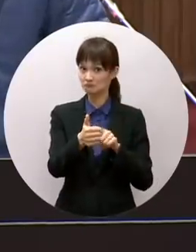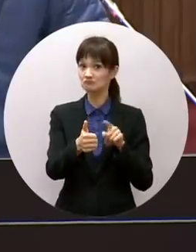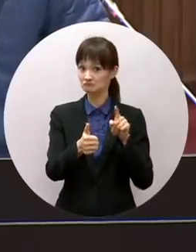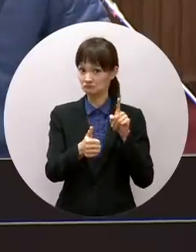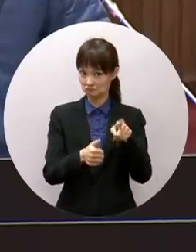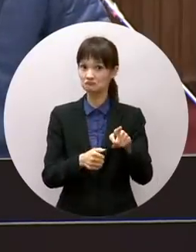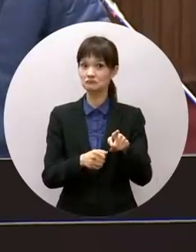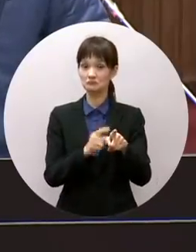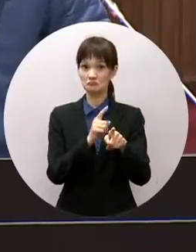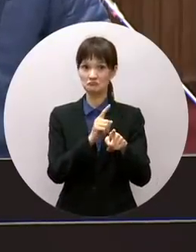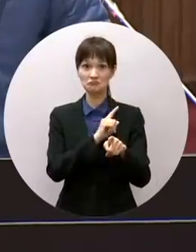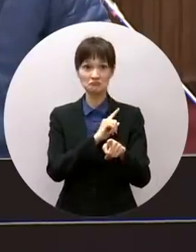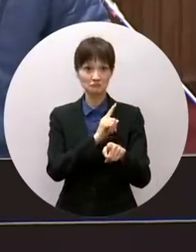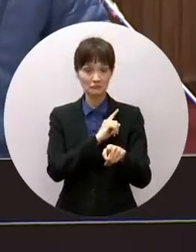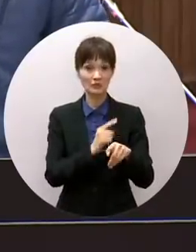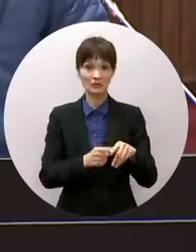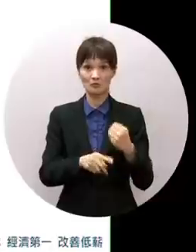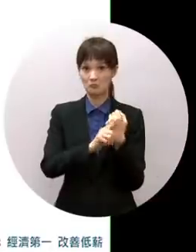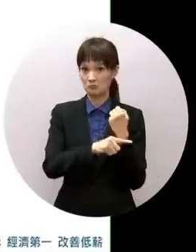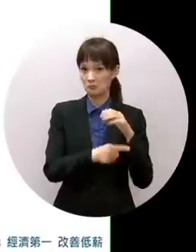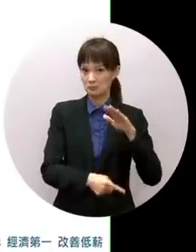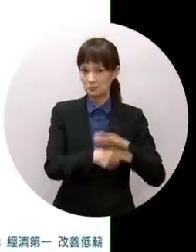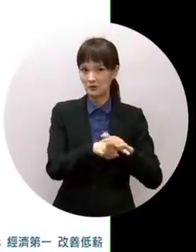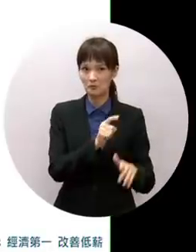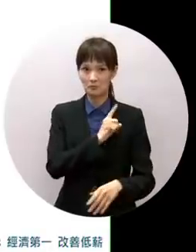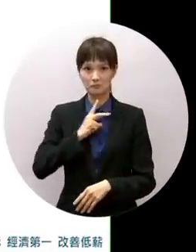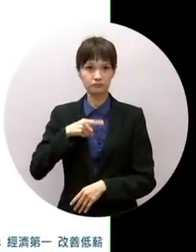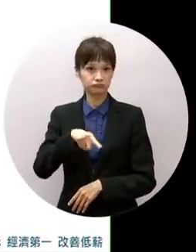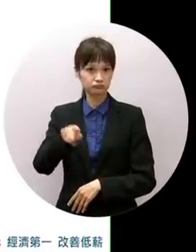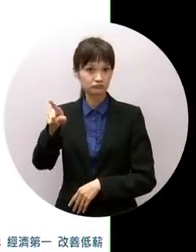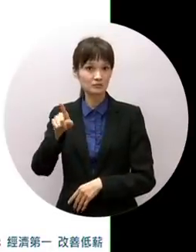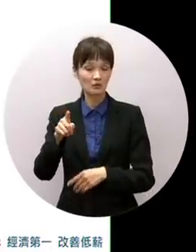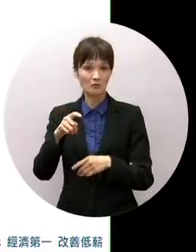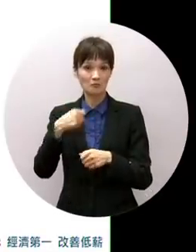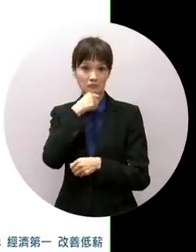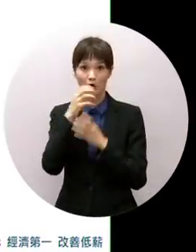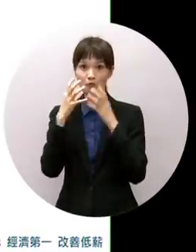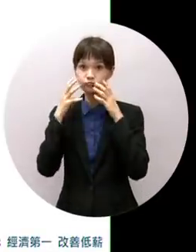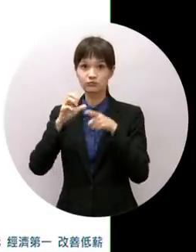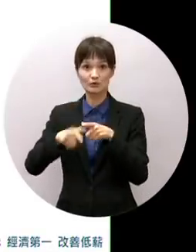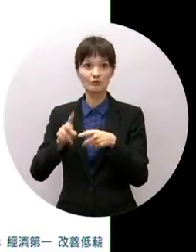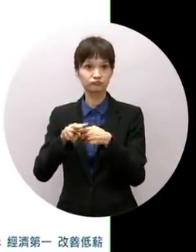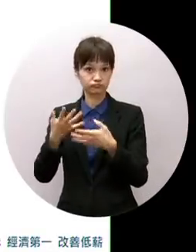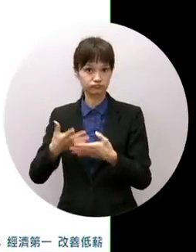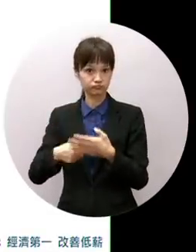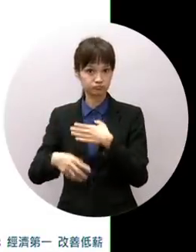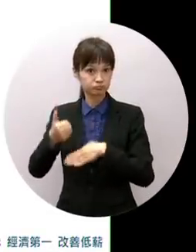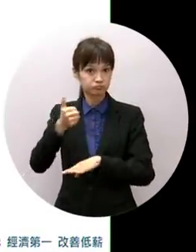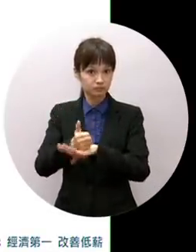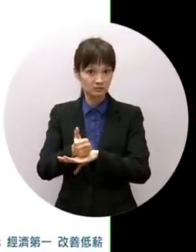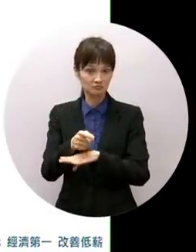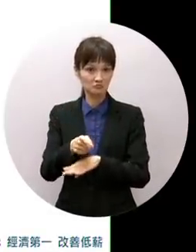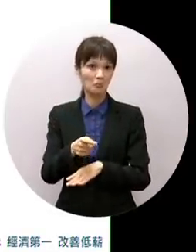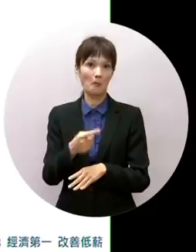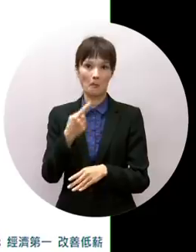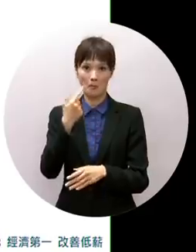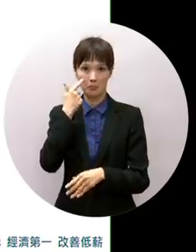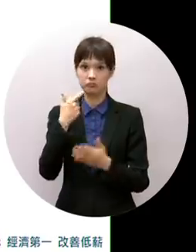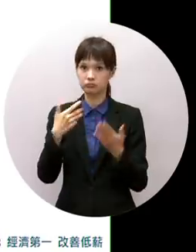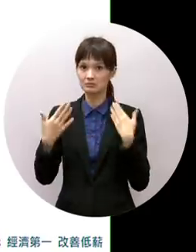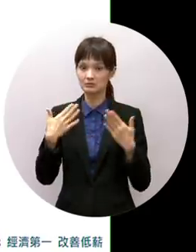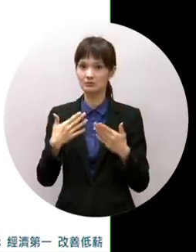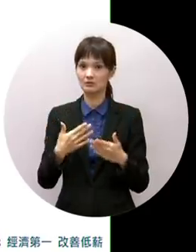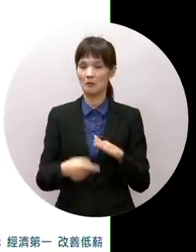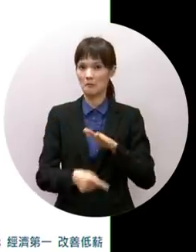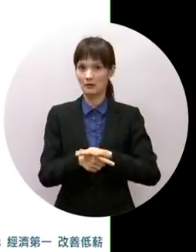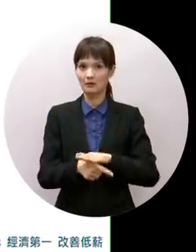任台维公司董事长，非常的明确。基本上院长在这里，我也不愿意